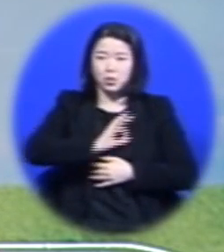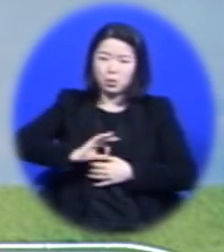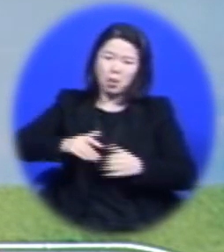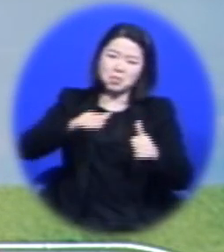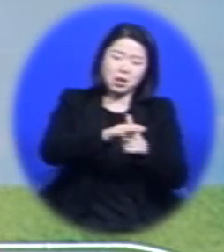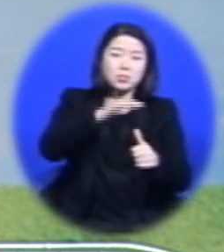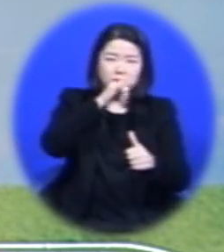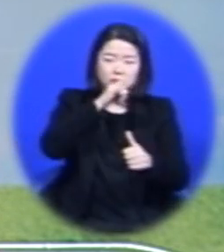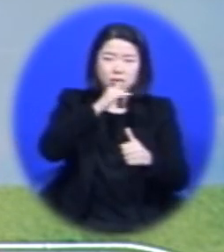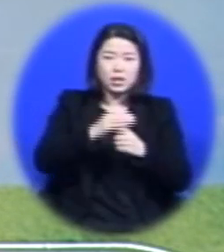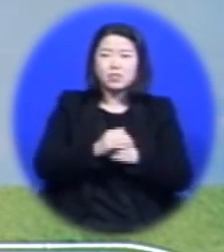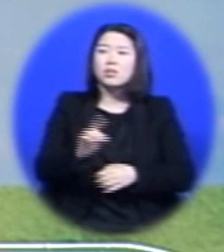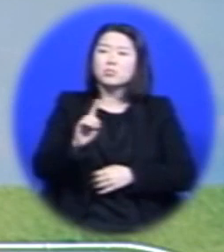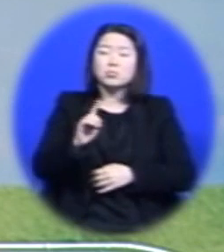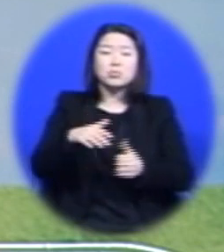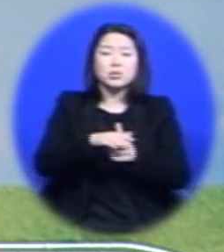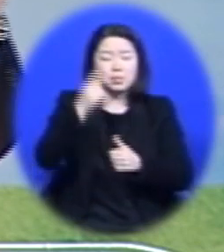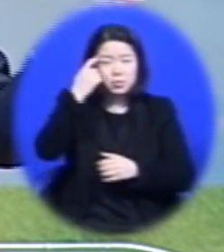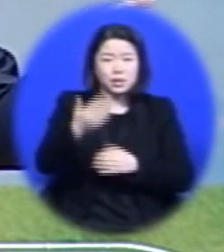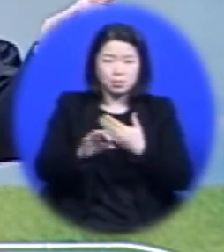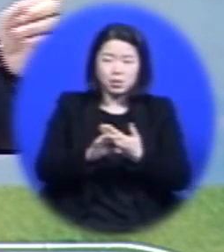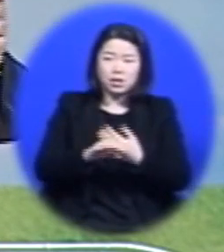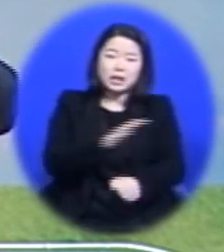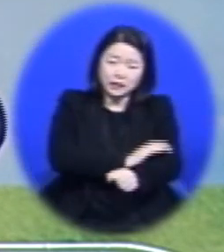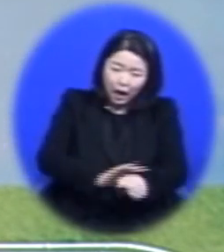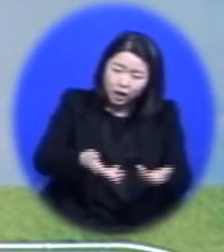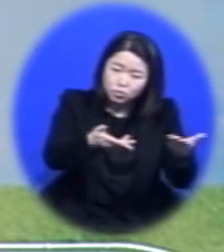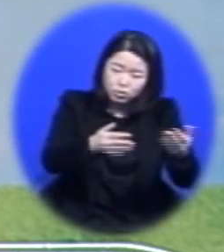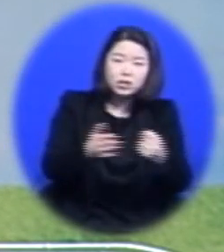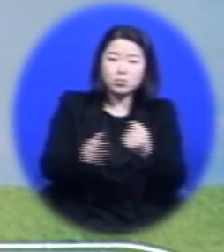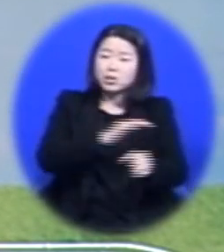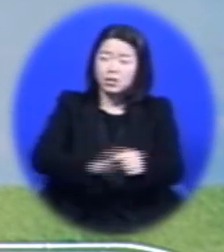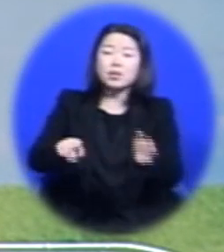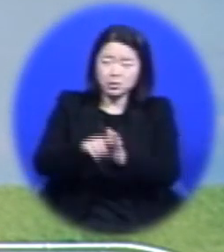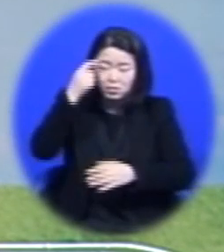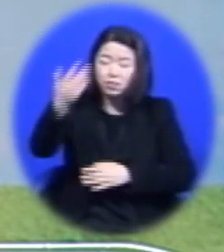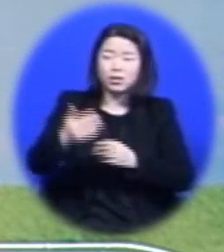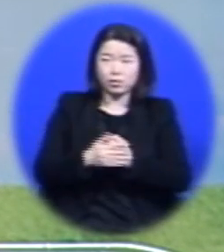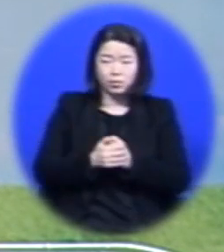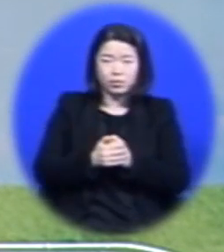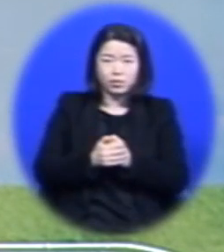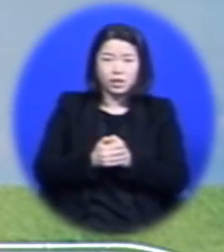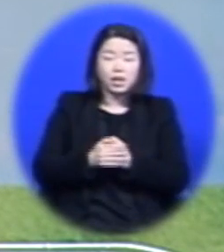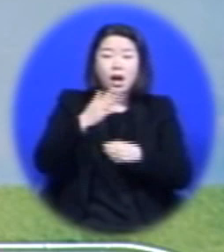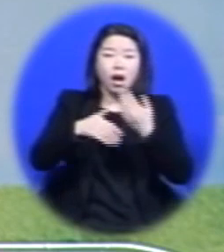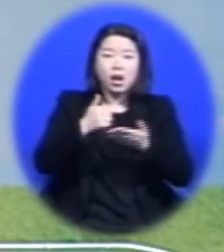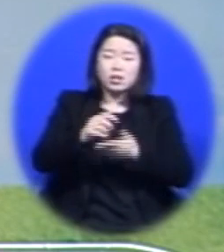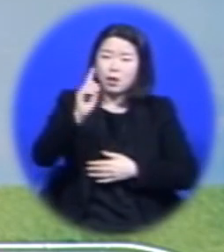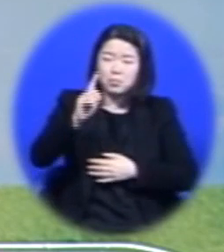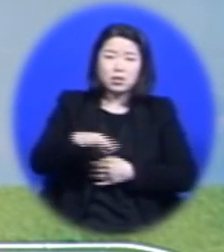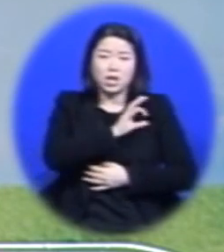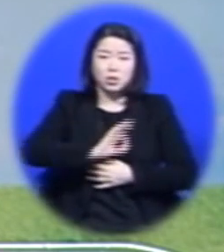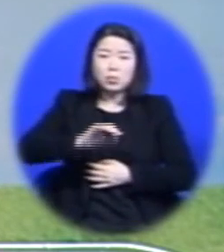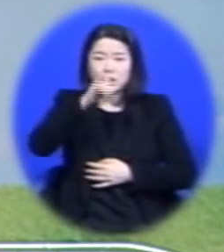겁니다 무슨 잠 손이 하면 잘해주니까 잘 믿는 거잖아요 하나님 잘해주니까 하나님 한번